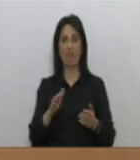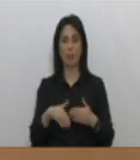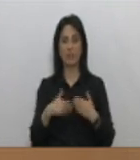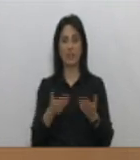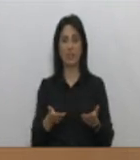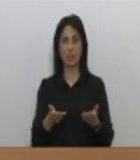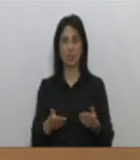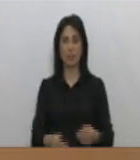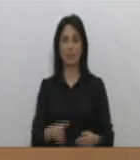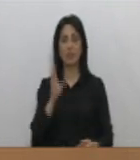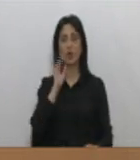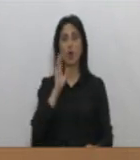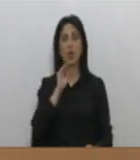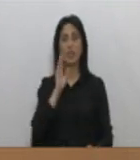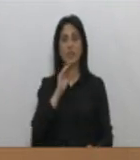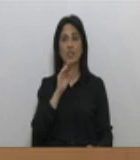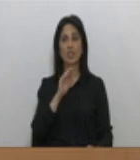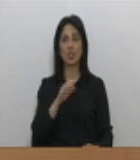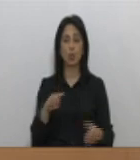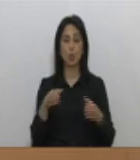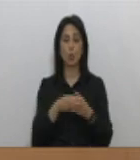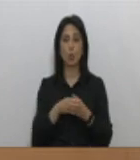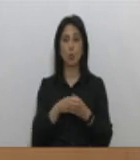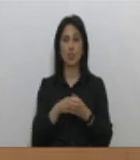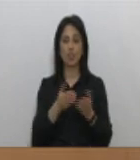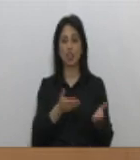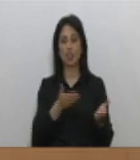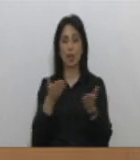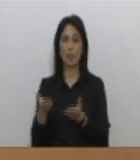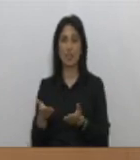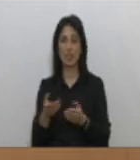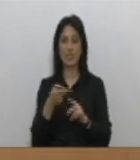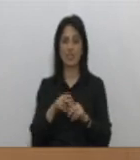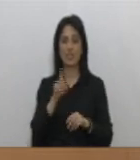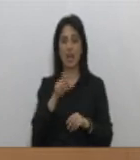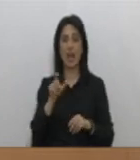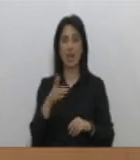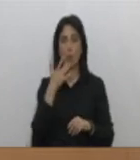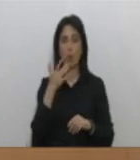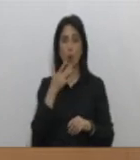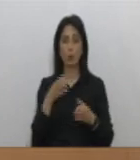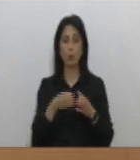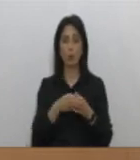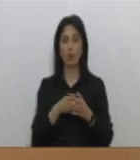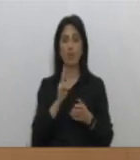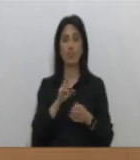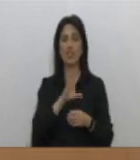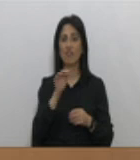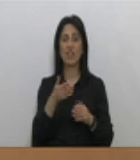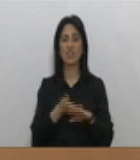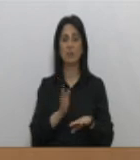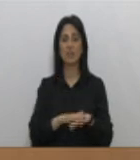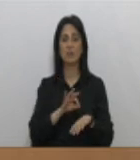წინაშე. Როდესაც გუნდში დაპატიჟეთ ის ხალხი პოლიტიკურ გუნდში, რომელს ყველაზე